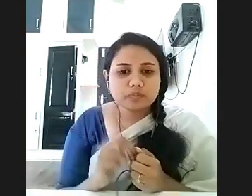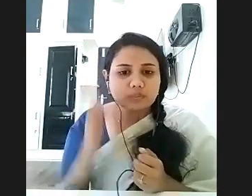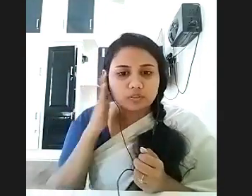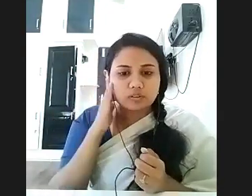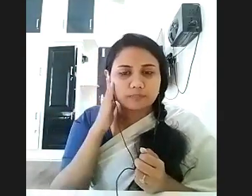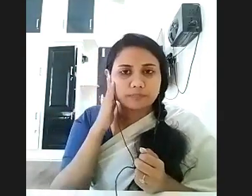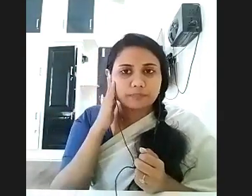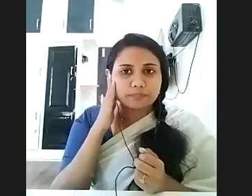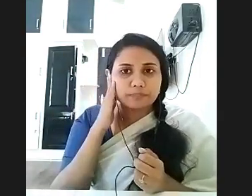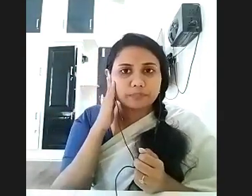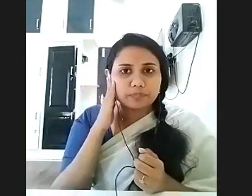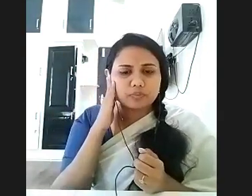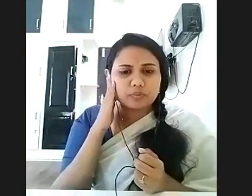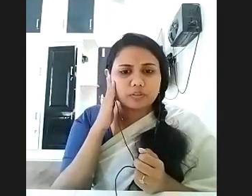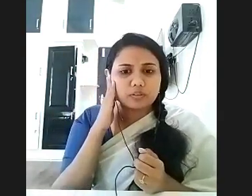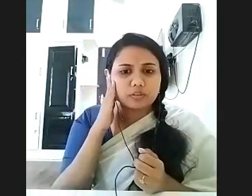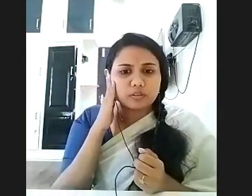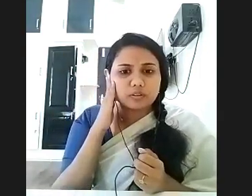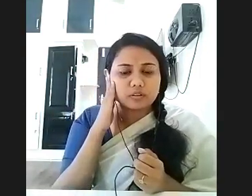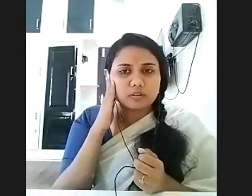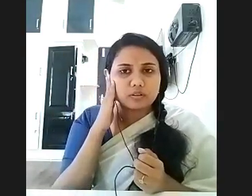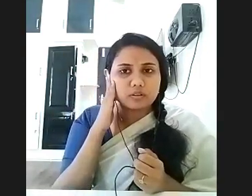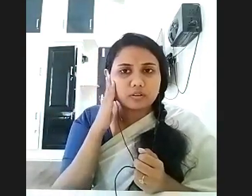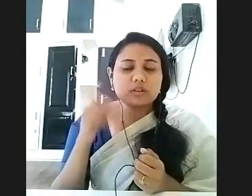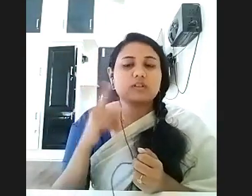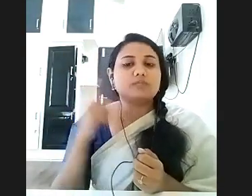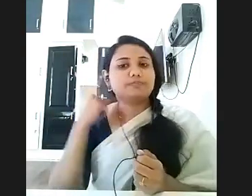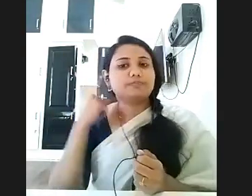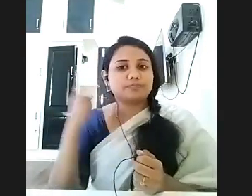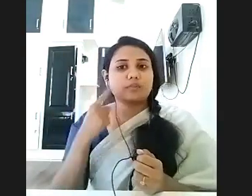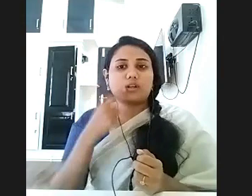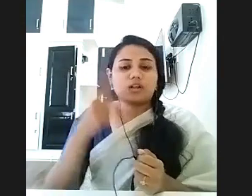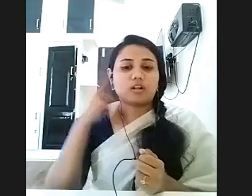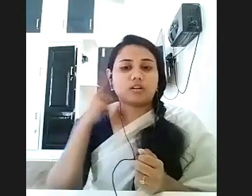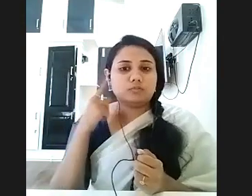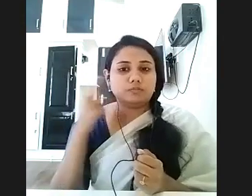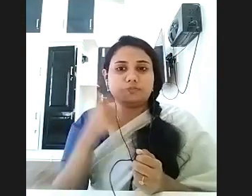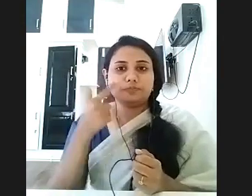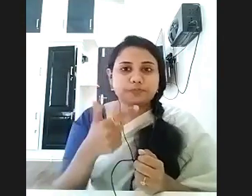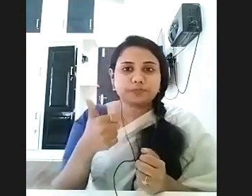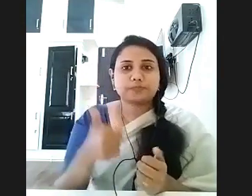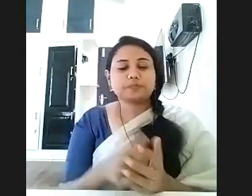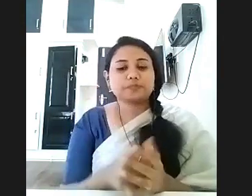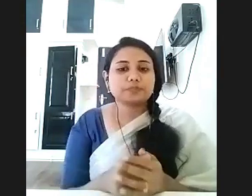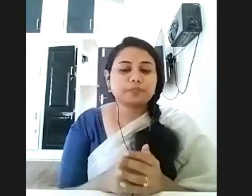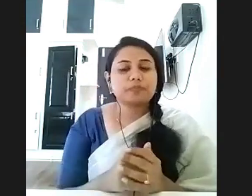ഹലോ, കേൾക്കാമോ? ഹലോ, പറയൂ മാം.